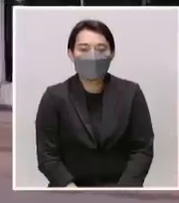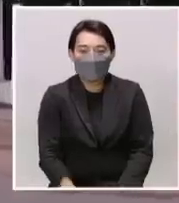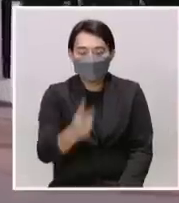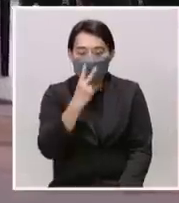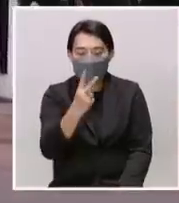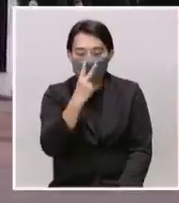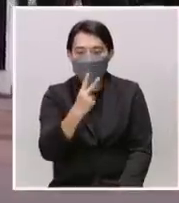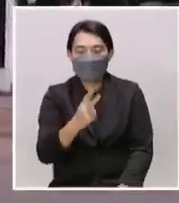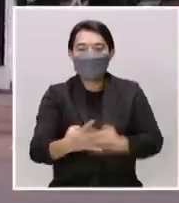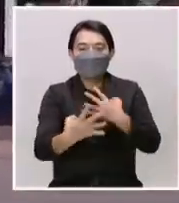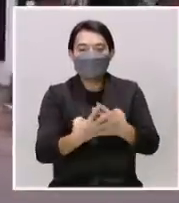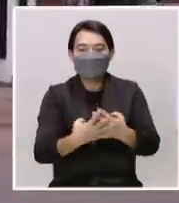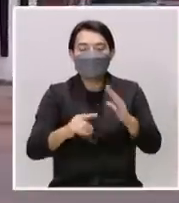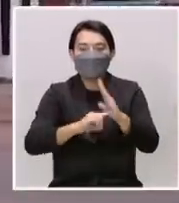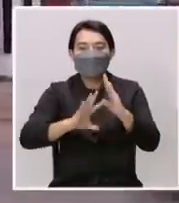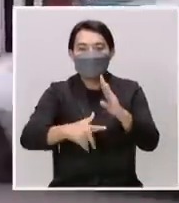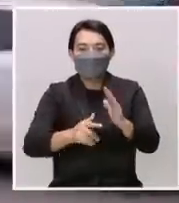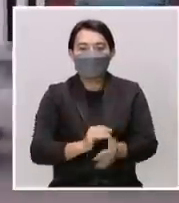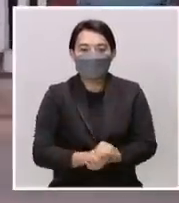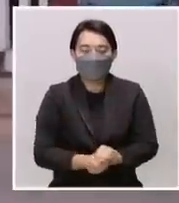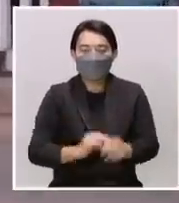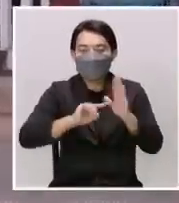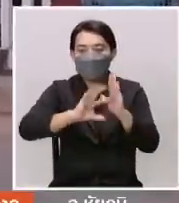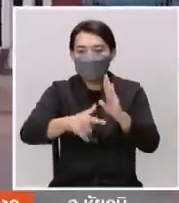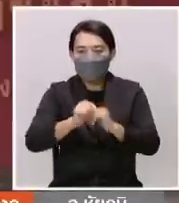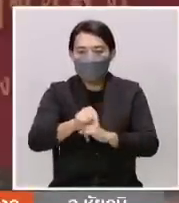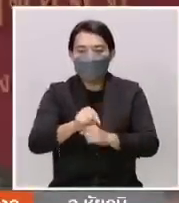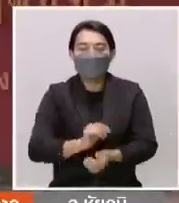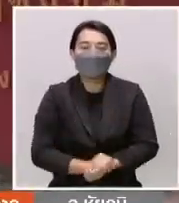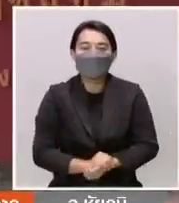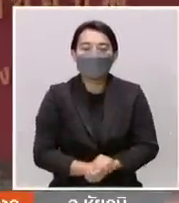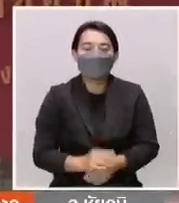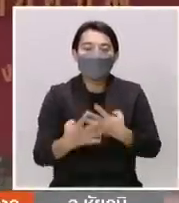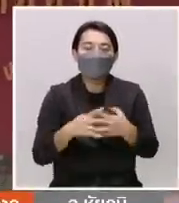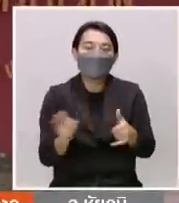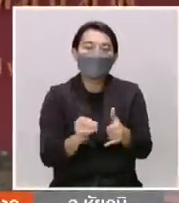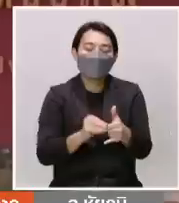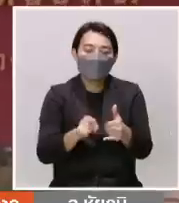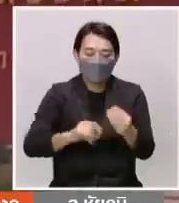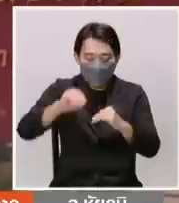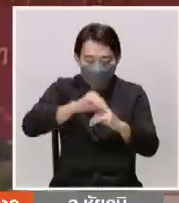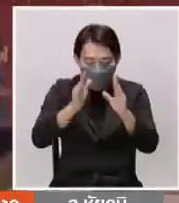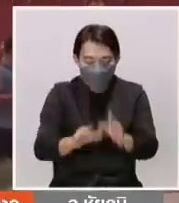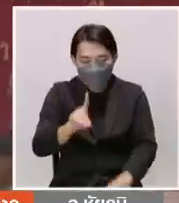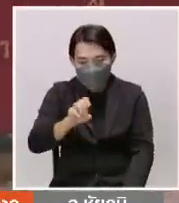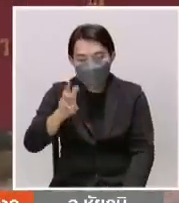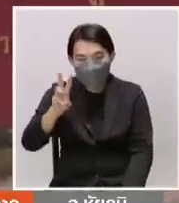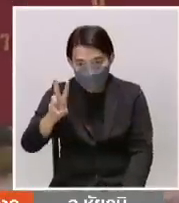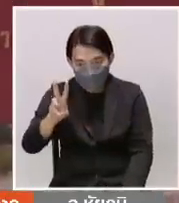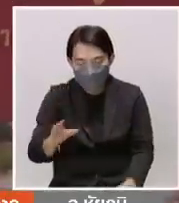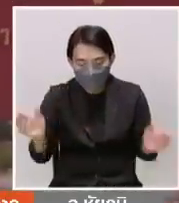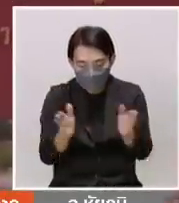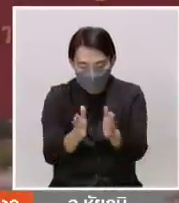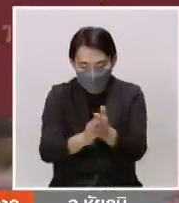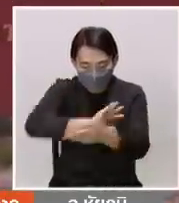ไปต่อกันที่เรือนจำจังหวัดชัยภูมิค่ะตอนนี้พบผู้ต้องขังติดเชื้อโควิด-19 เพิ่มเติมอีก106คนรวมสะ